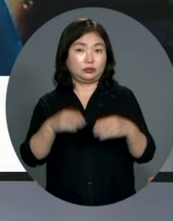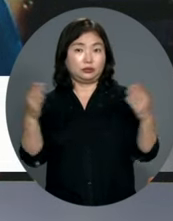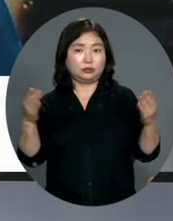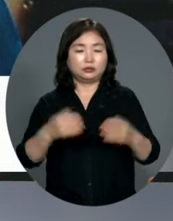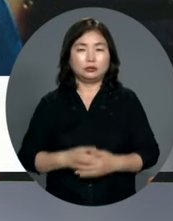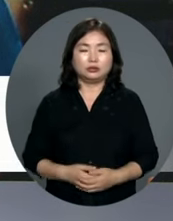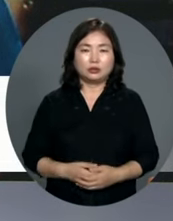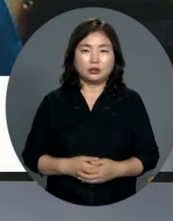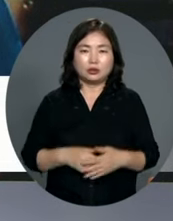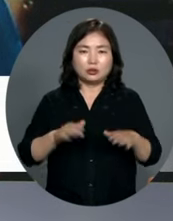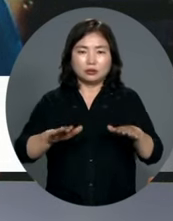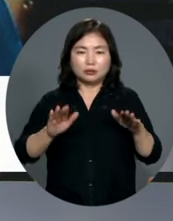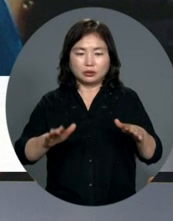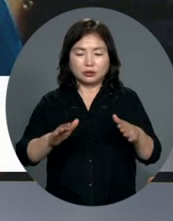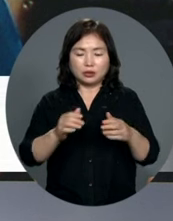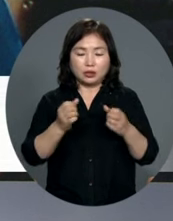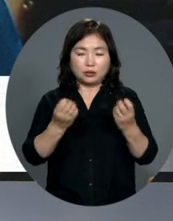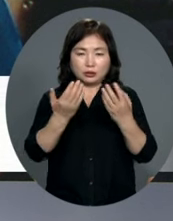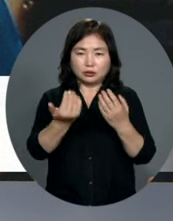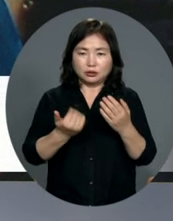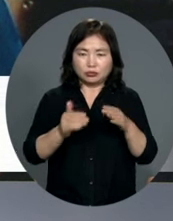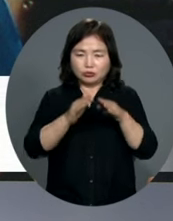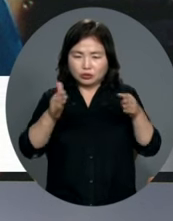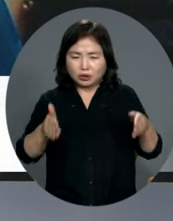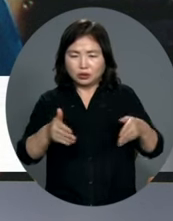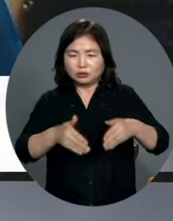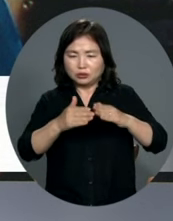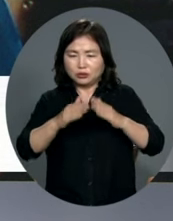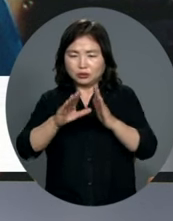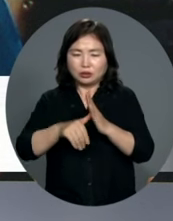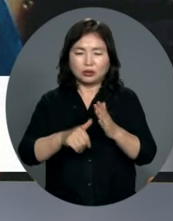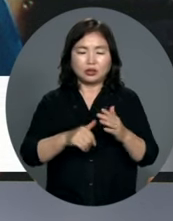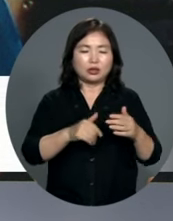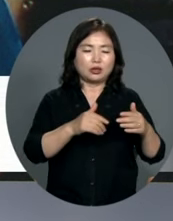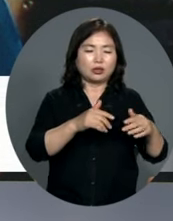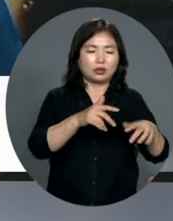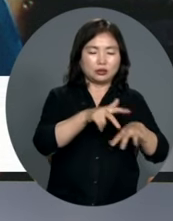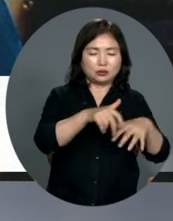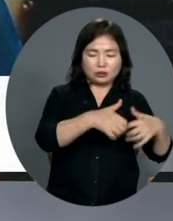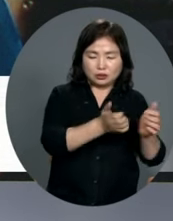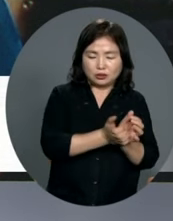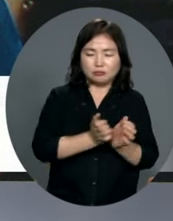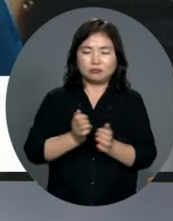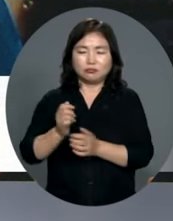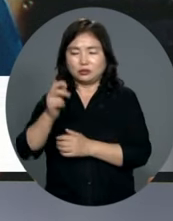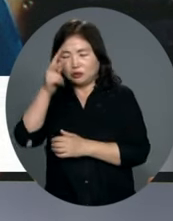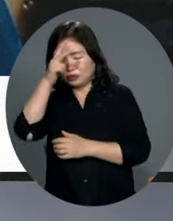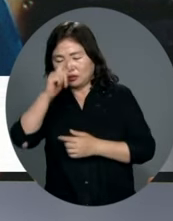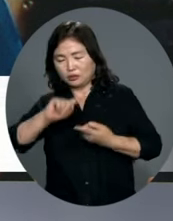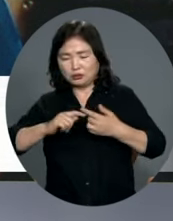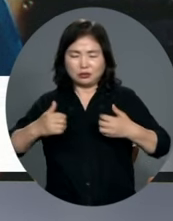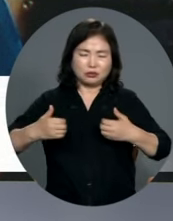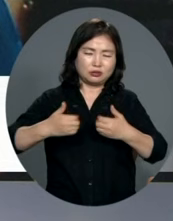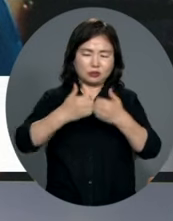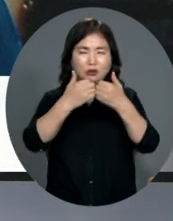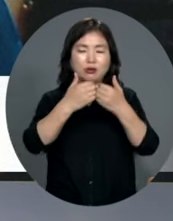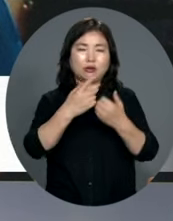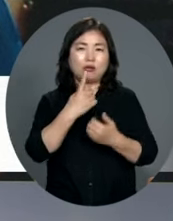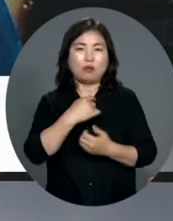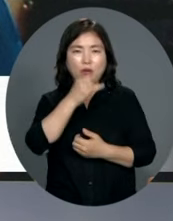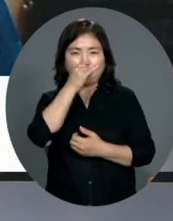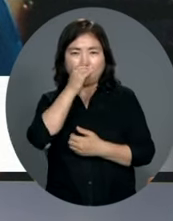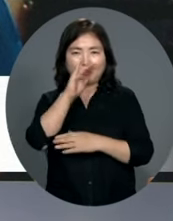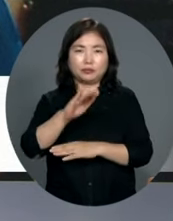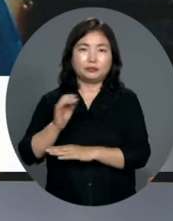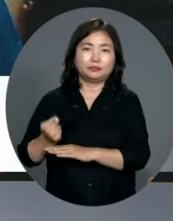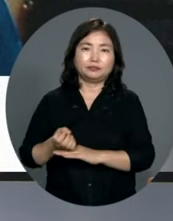열렸습니다. 이번에는 행사 전에 무대를 설치하는 과정에서 주최 측과 경찰이 대치하는 상황이 벌어지기도 했습니다.